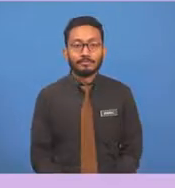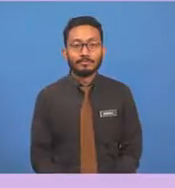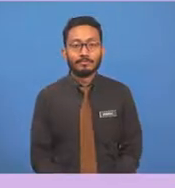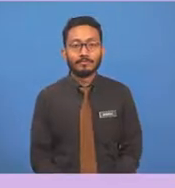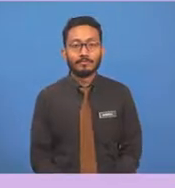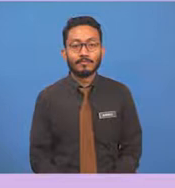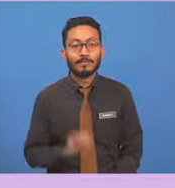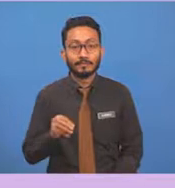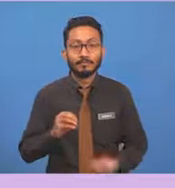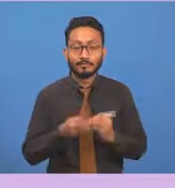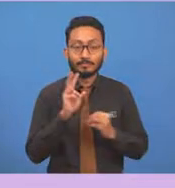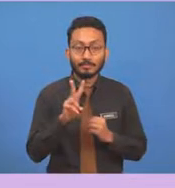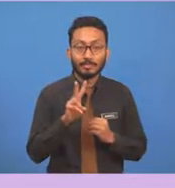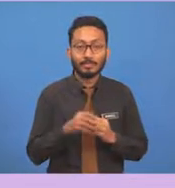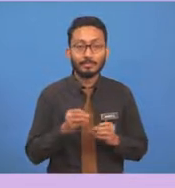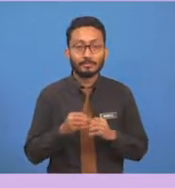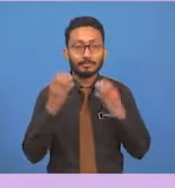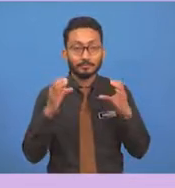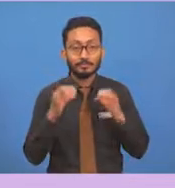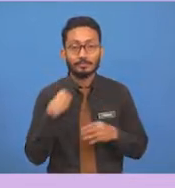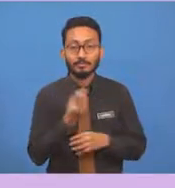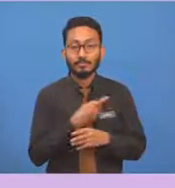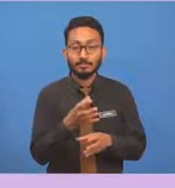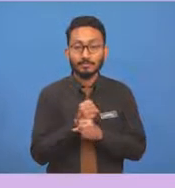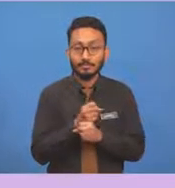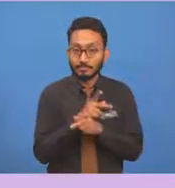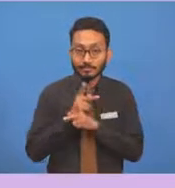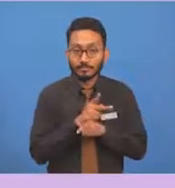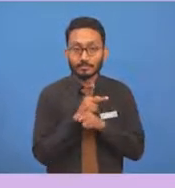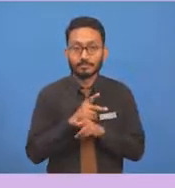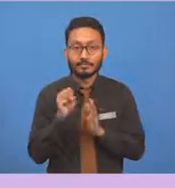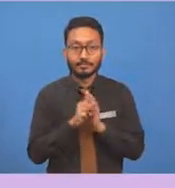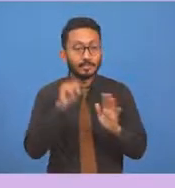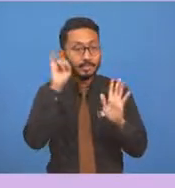Murid 2, saya cikgu, kita dapat menjaga imej baik sekolah.